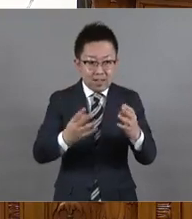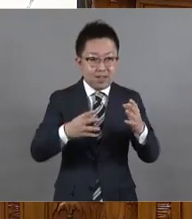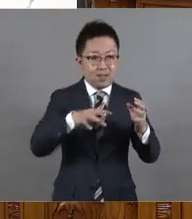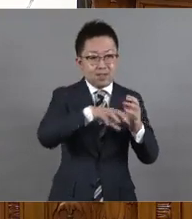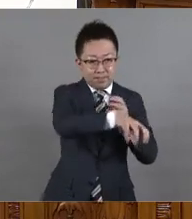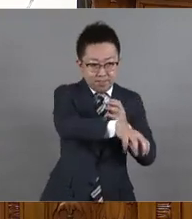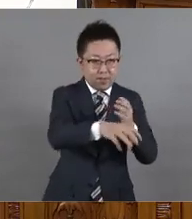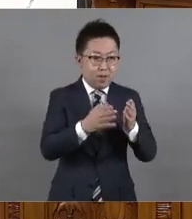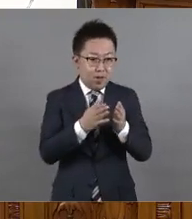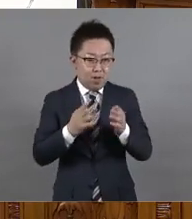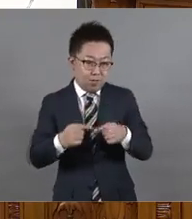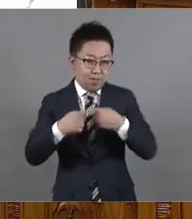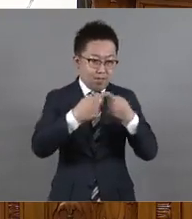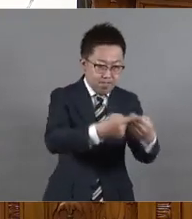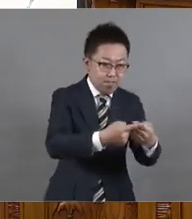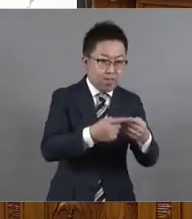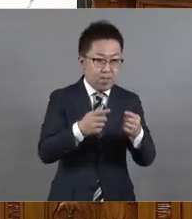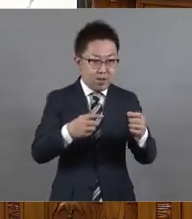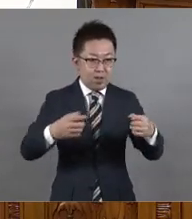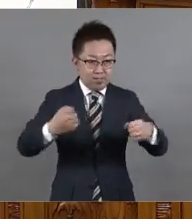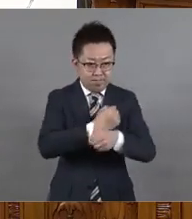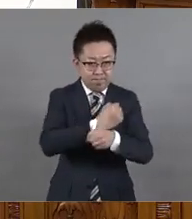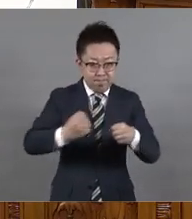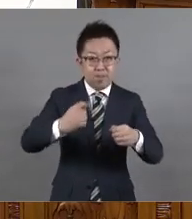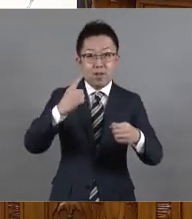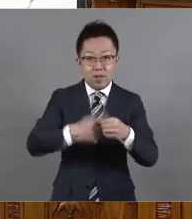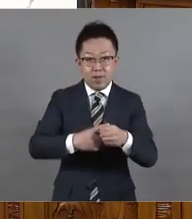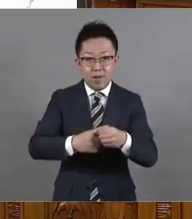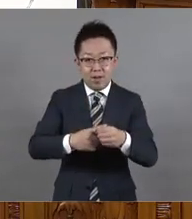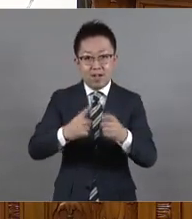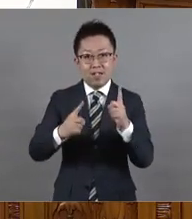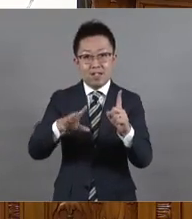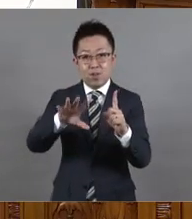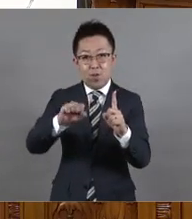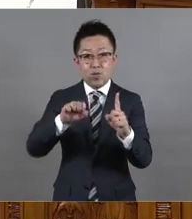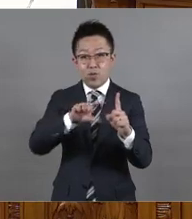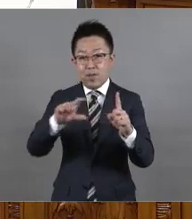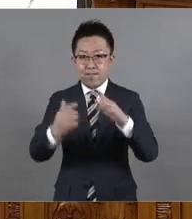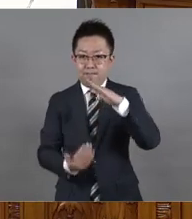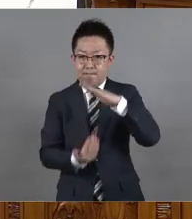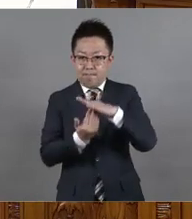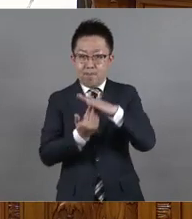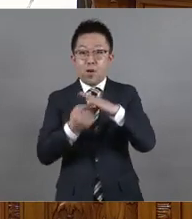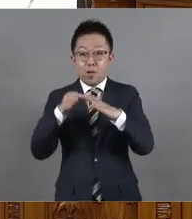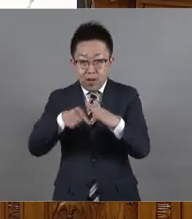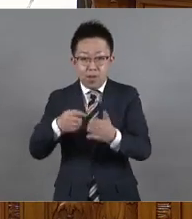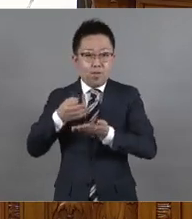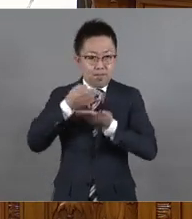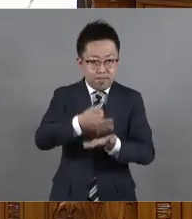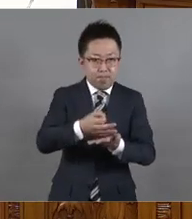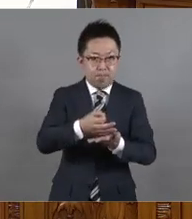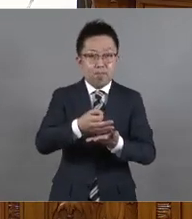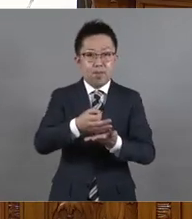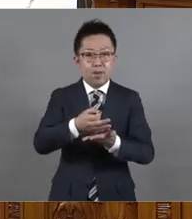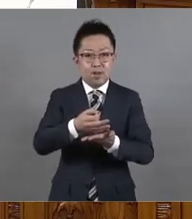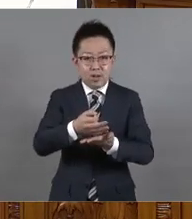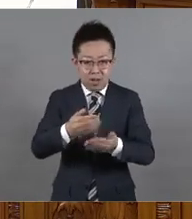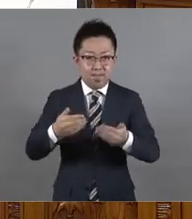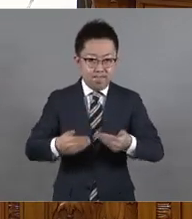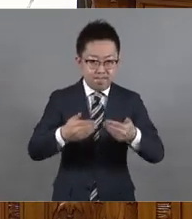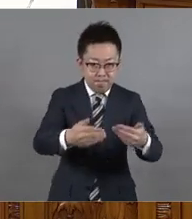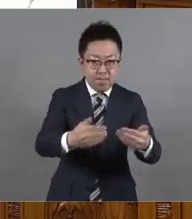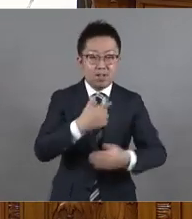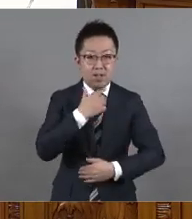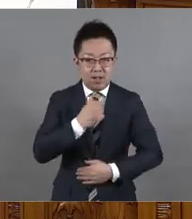業態転換等を支援するための最大1億円の事業再構築補助金を創設し前向きな取り組みを後押ししてまいり